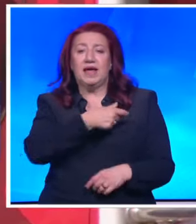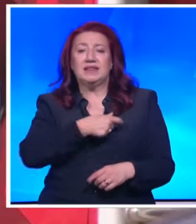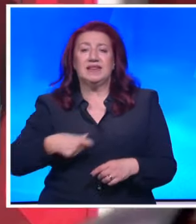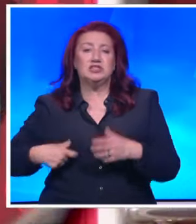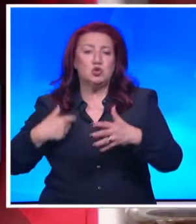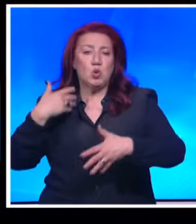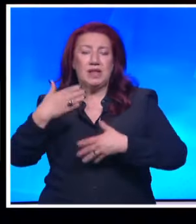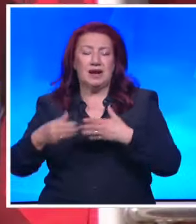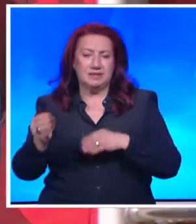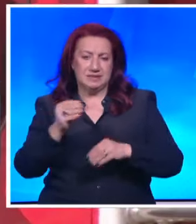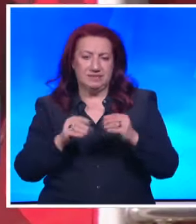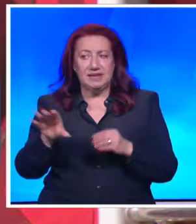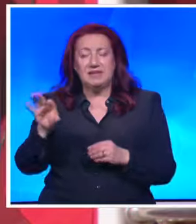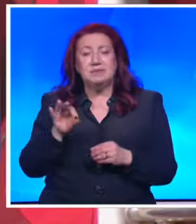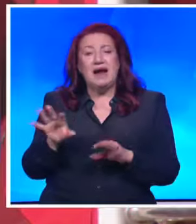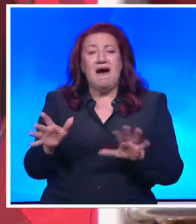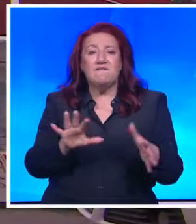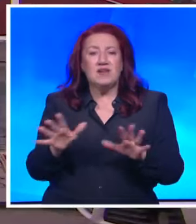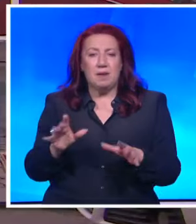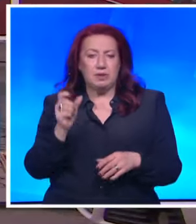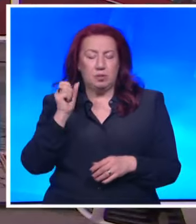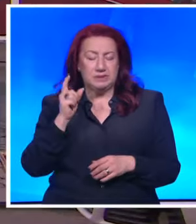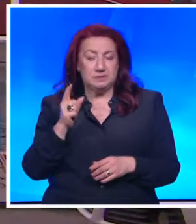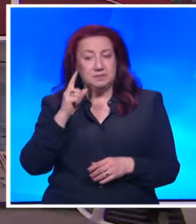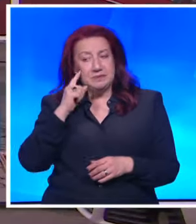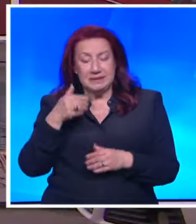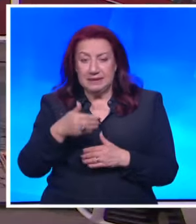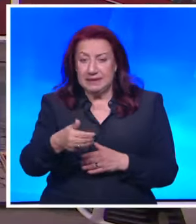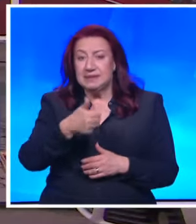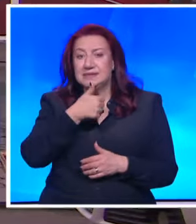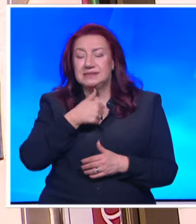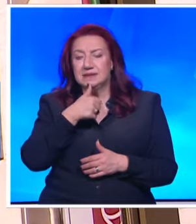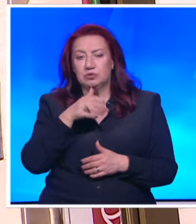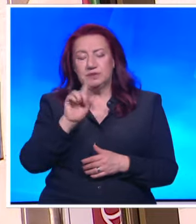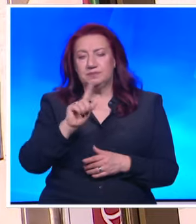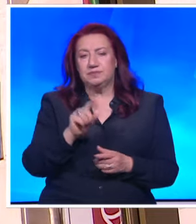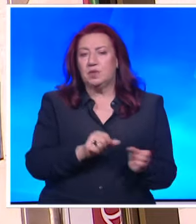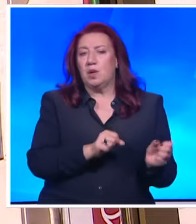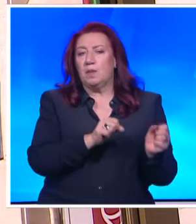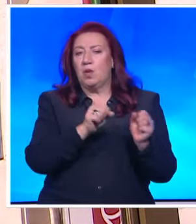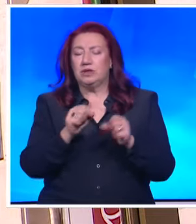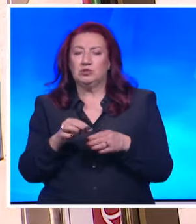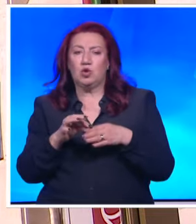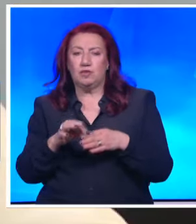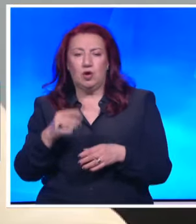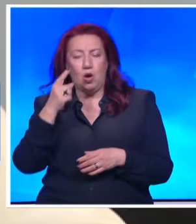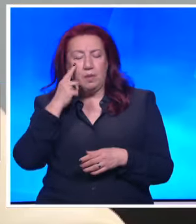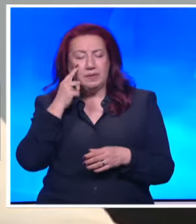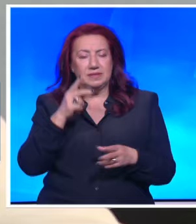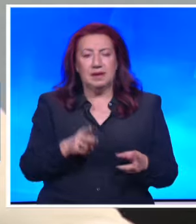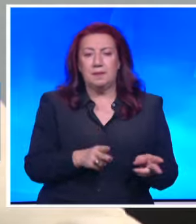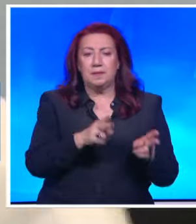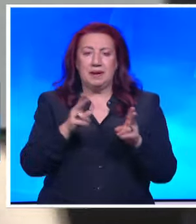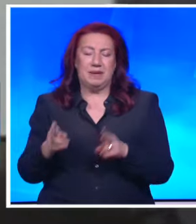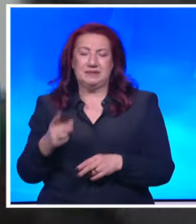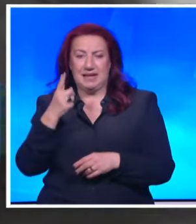ръководител. Първоначално се очакваше това да се случи в събота. Малко по-късно ръководството на Позитано се опита да измести датата със седмица. Пленумът